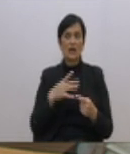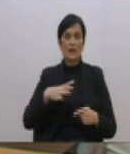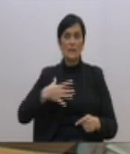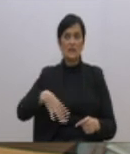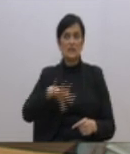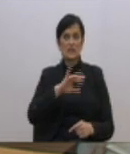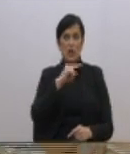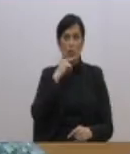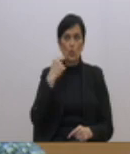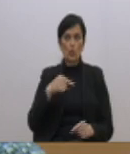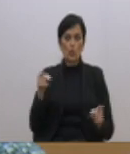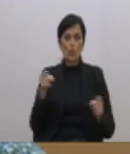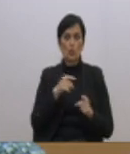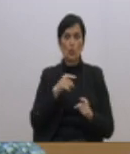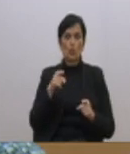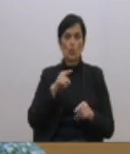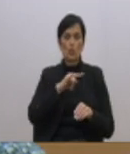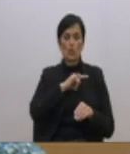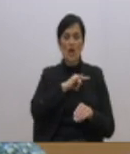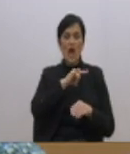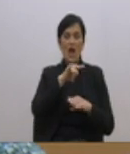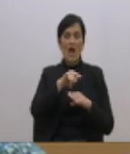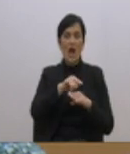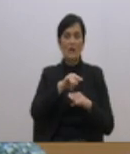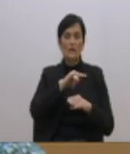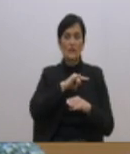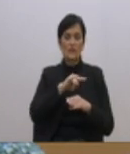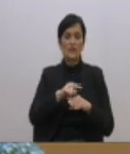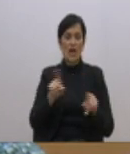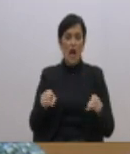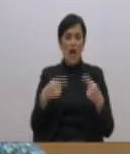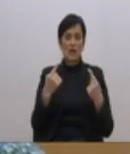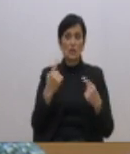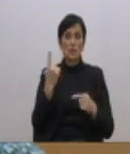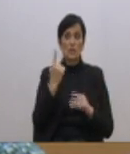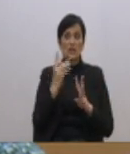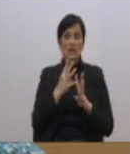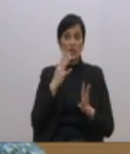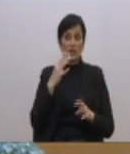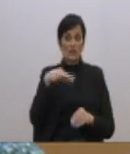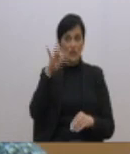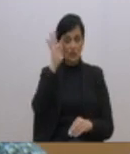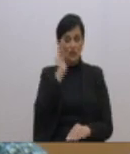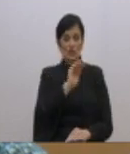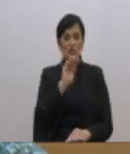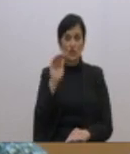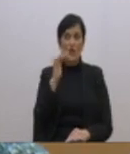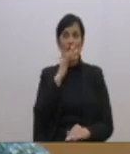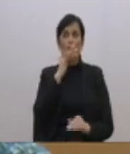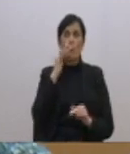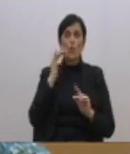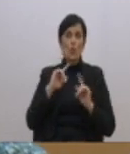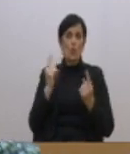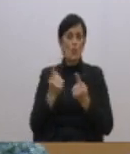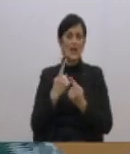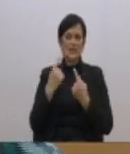საქართველოსა და რუსეთს შორის ავიამიმოსვლის აღდგენას. პირველ რიგში ყველას შევახსენებ, ეხა მე მესმის უმრავლესობასთან საუბარს